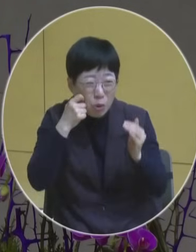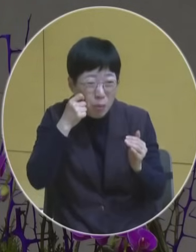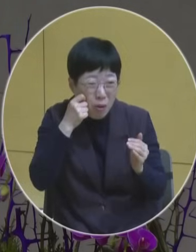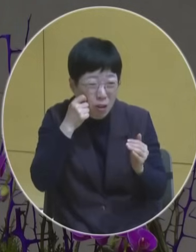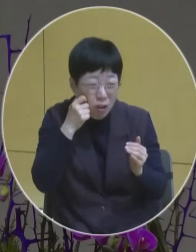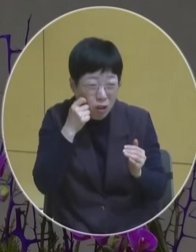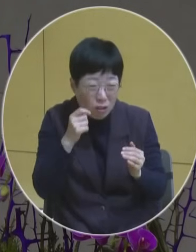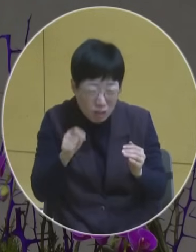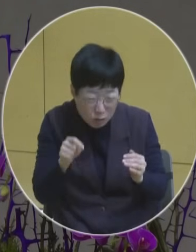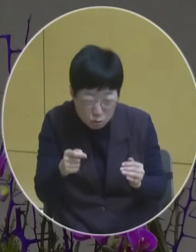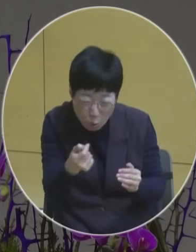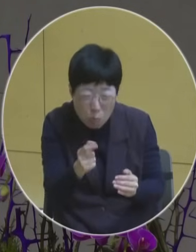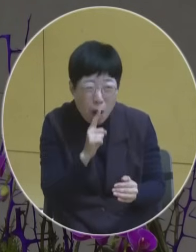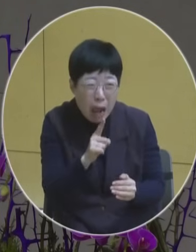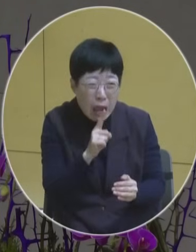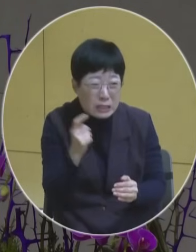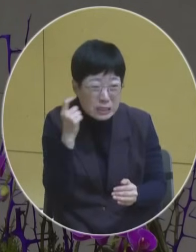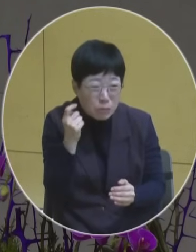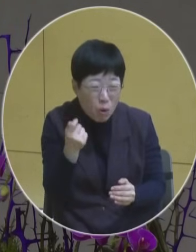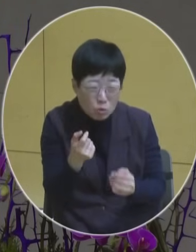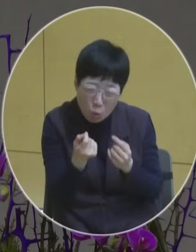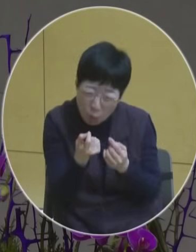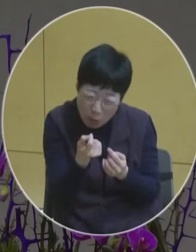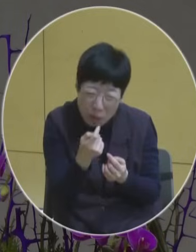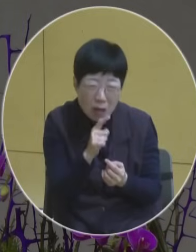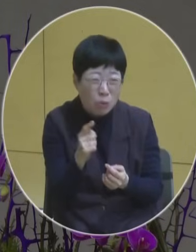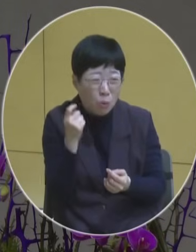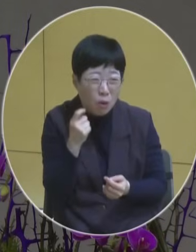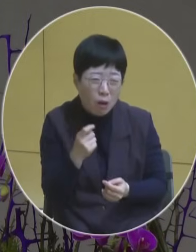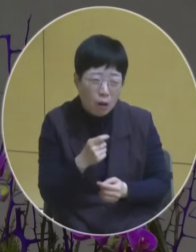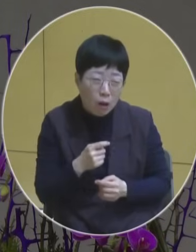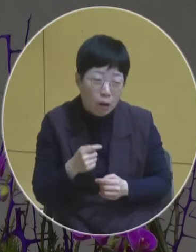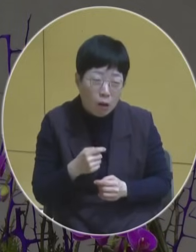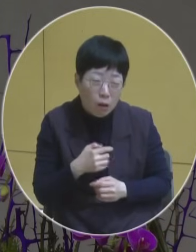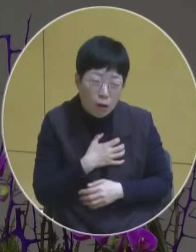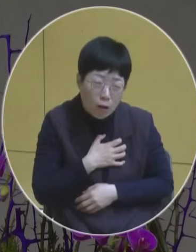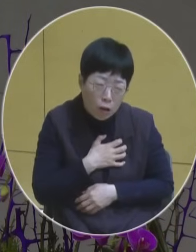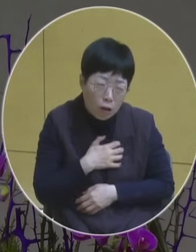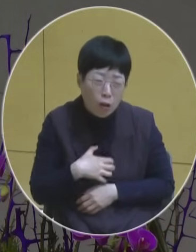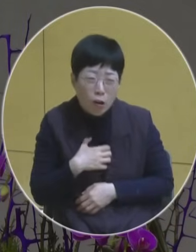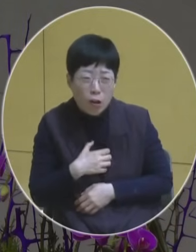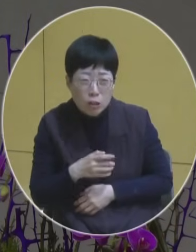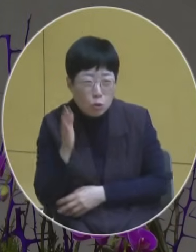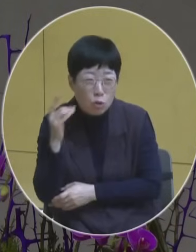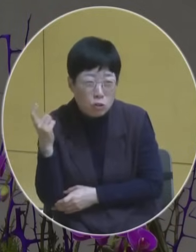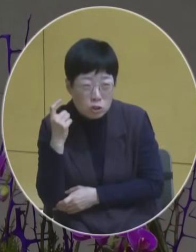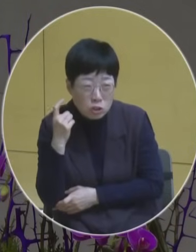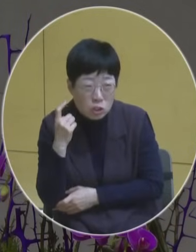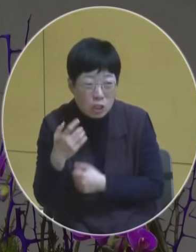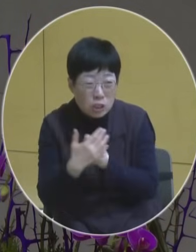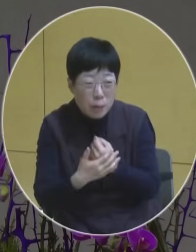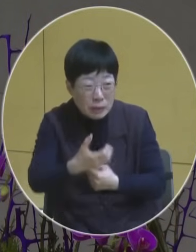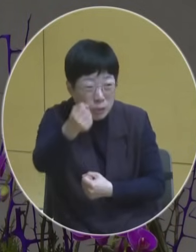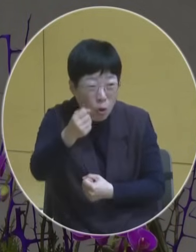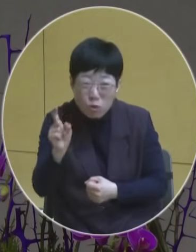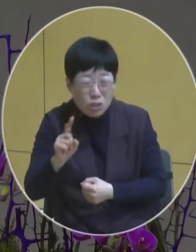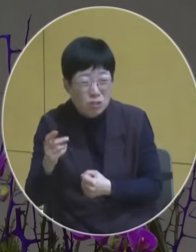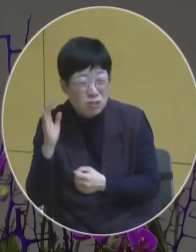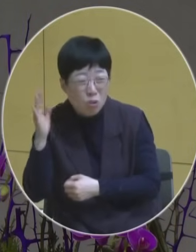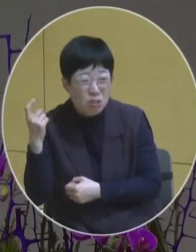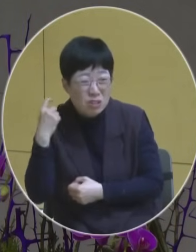못하면 작은 말 앞에서 하나씩 하나씩 다 걸려요. 설교를 해도 은혜를 받는 사람은 받는데 못 본